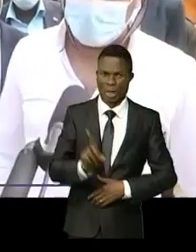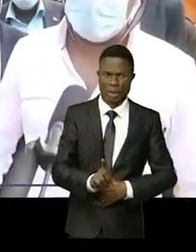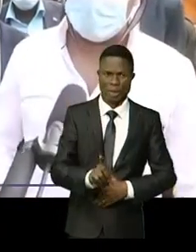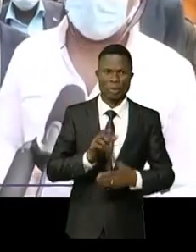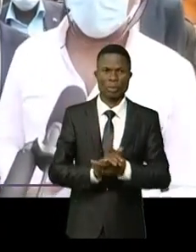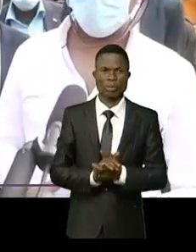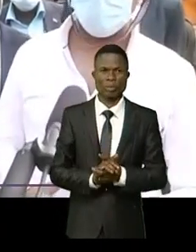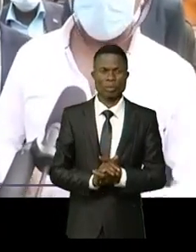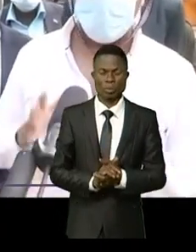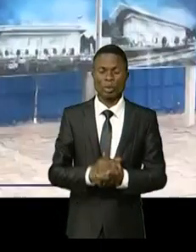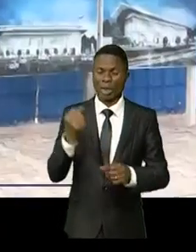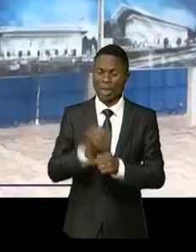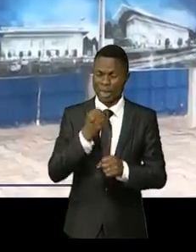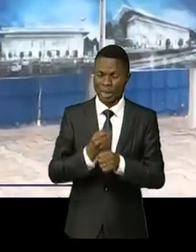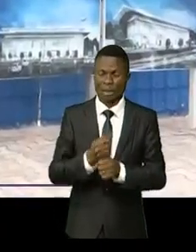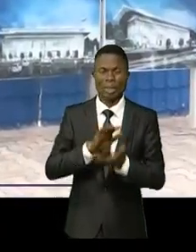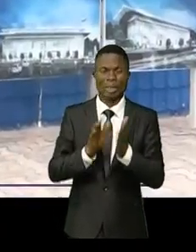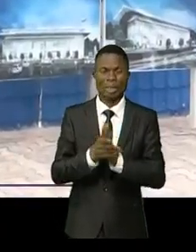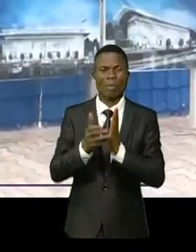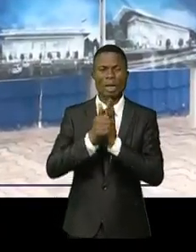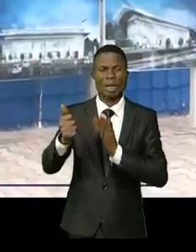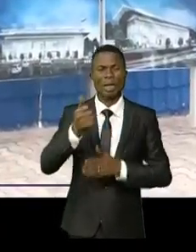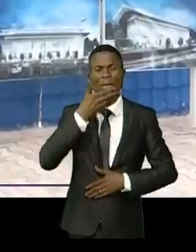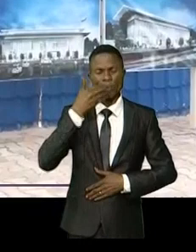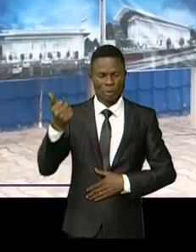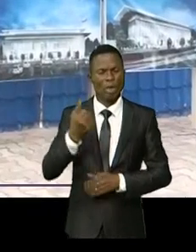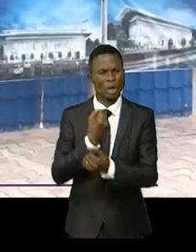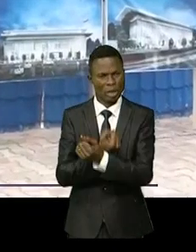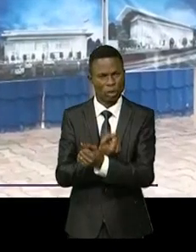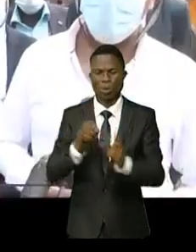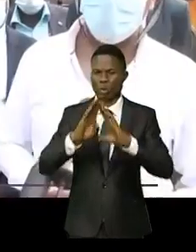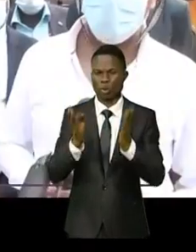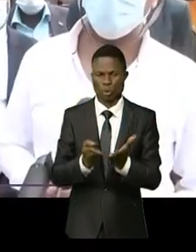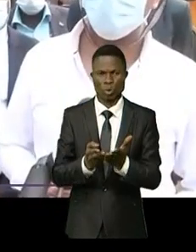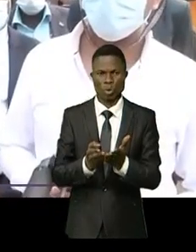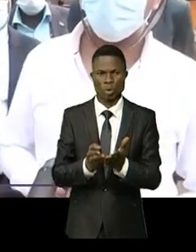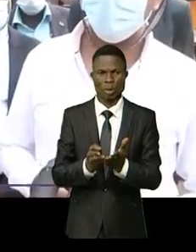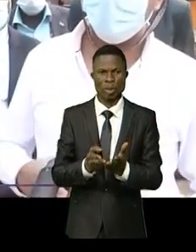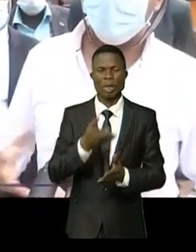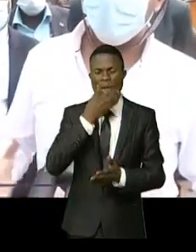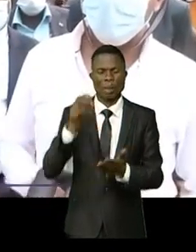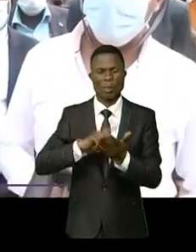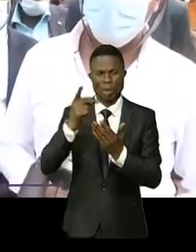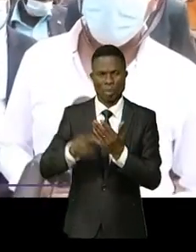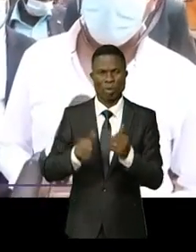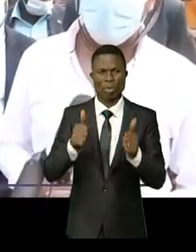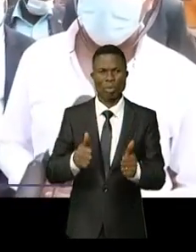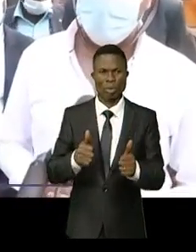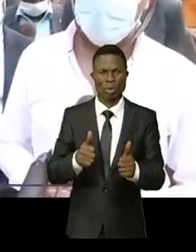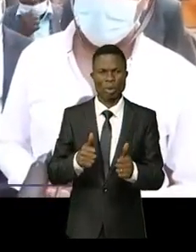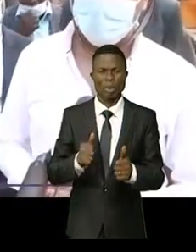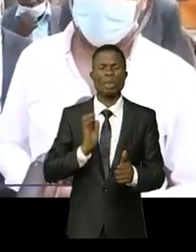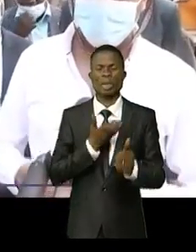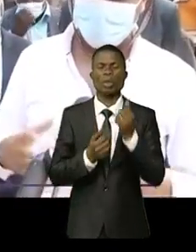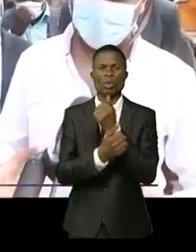les qualités de travail sera respectée. Sera, je pense, le meilleur aéroport de notre pays